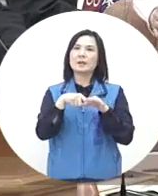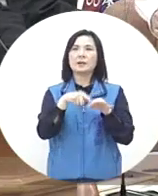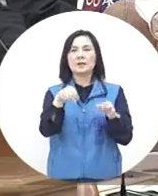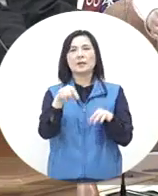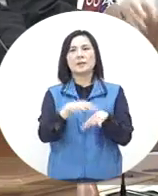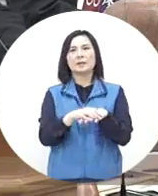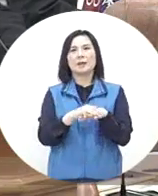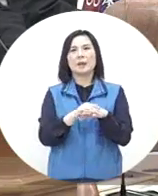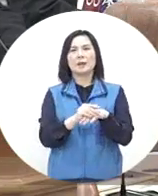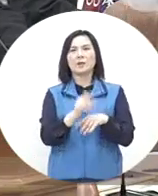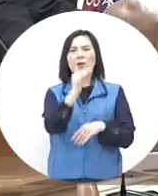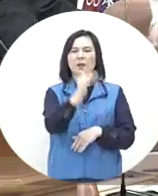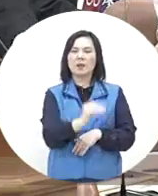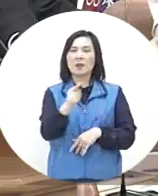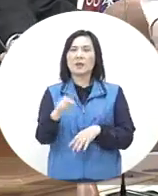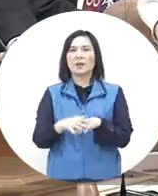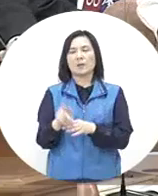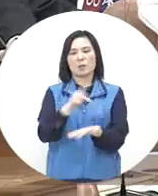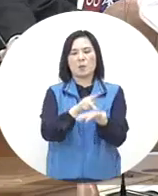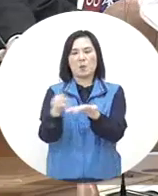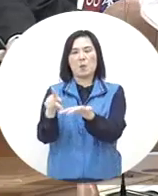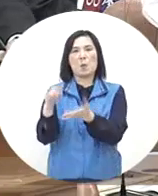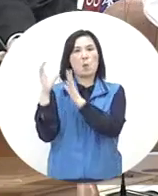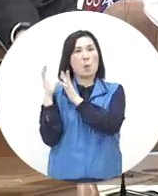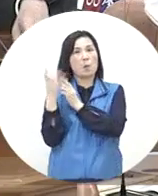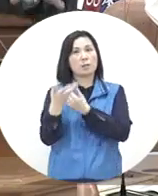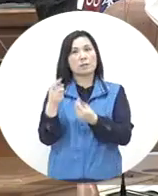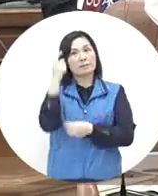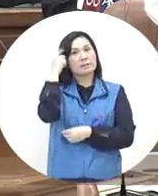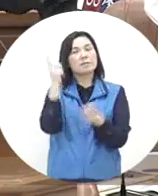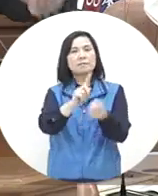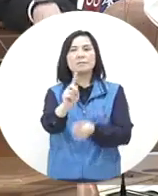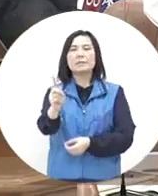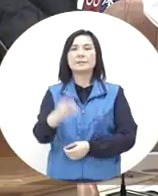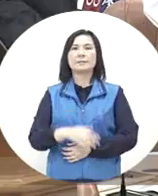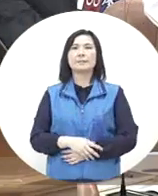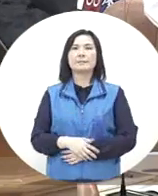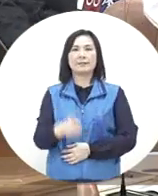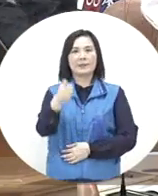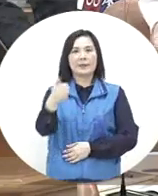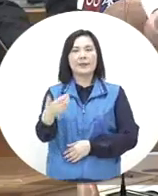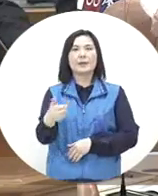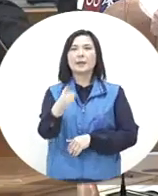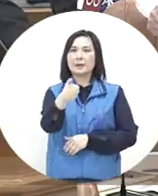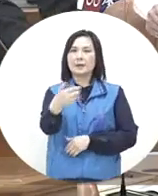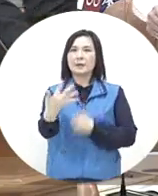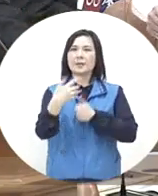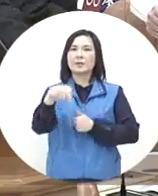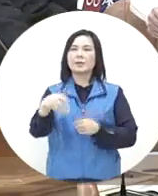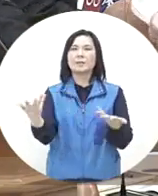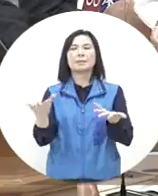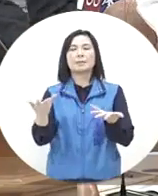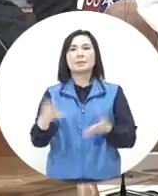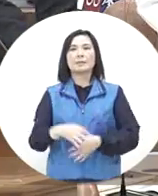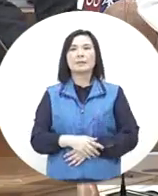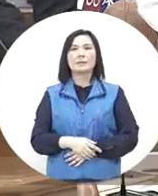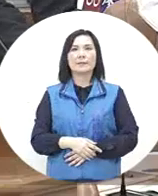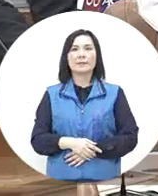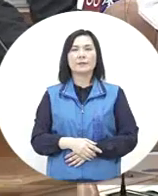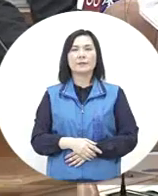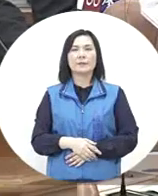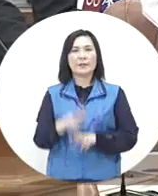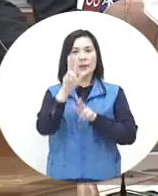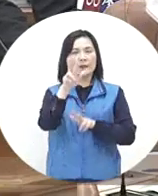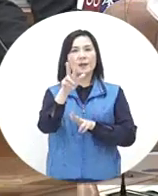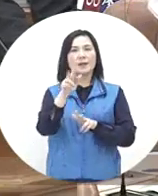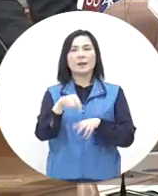务问题，你有没有一些想法？怎么样来解决？ 其实我真的非常谢谢议员问这个问题，问得很好啊。那毕竟公顾为，因为我最近一直